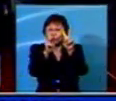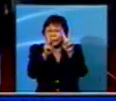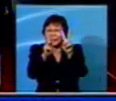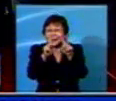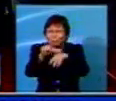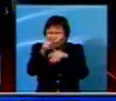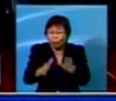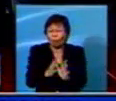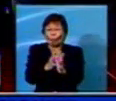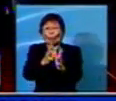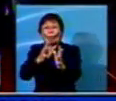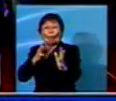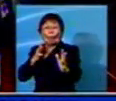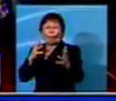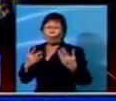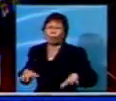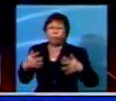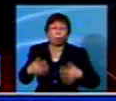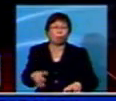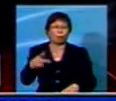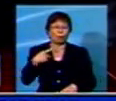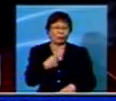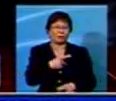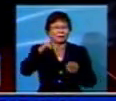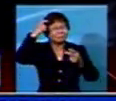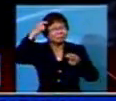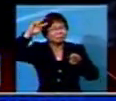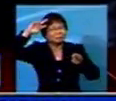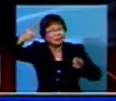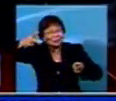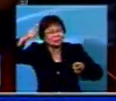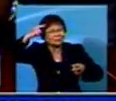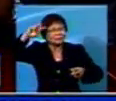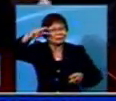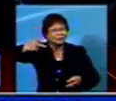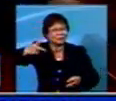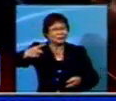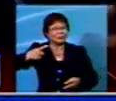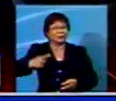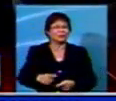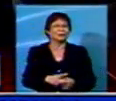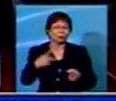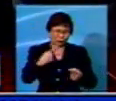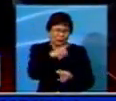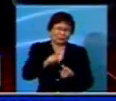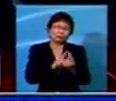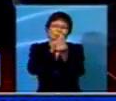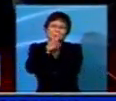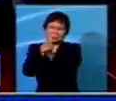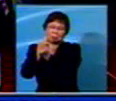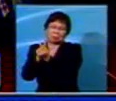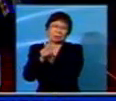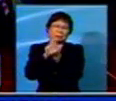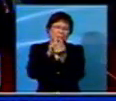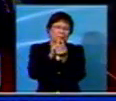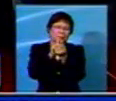Que so we we Changed the mind we need to meet more people uh to